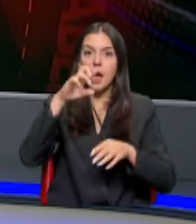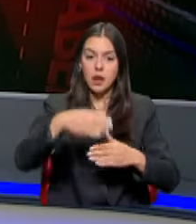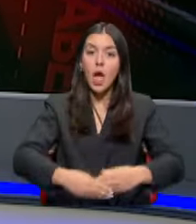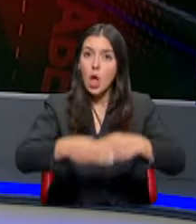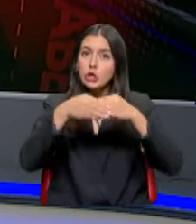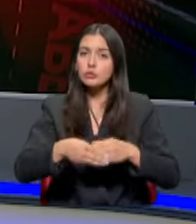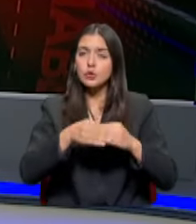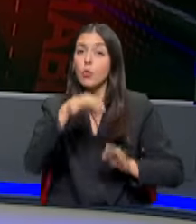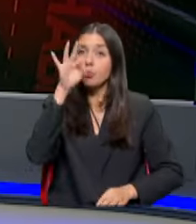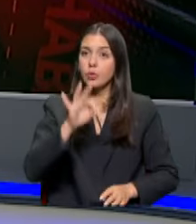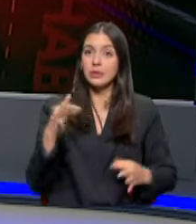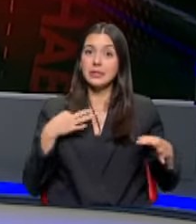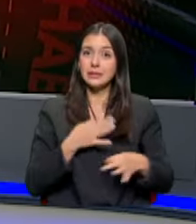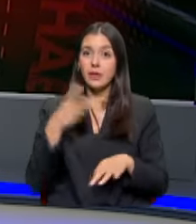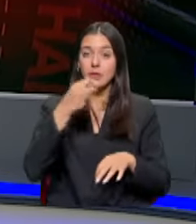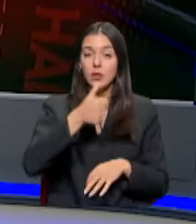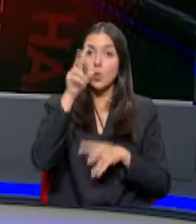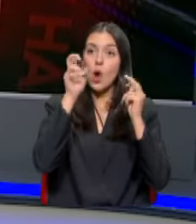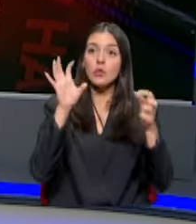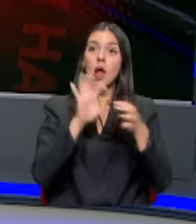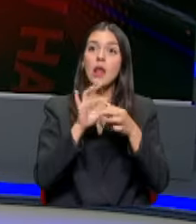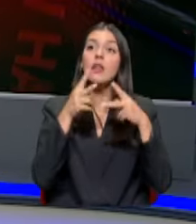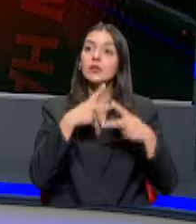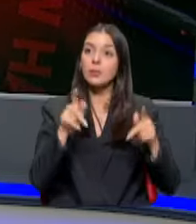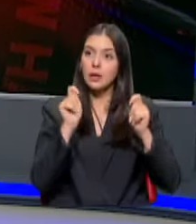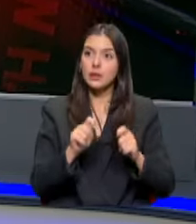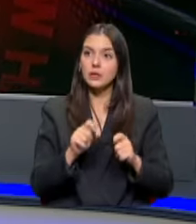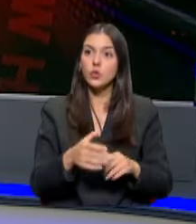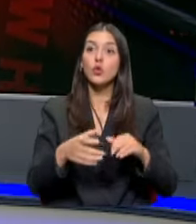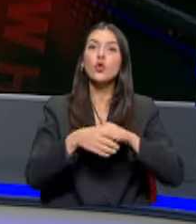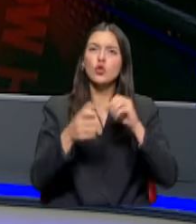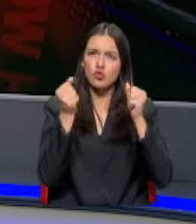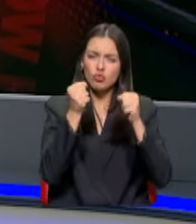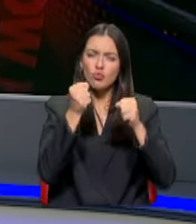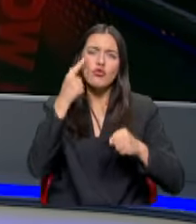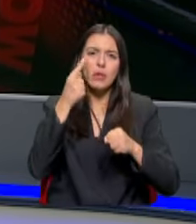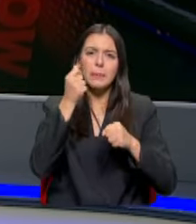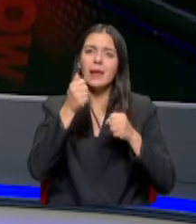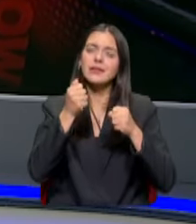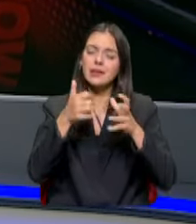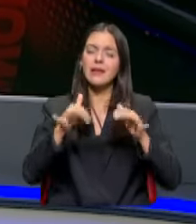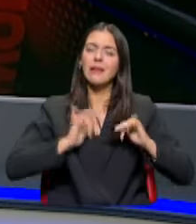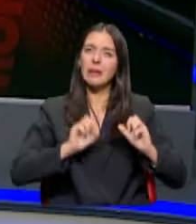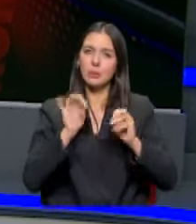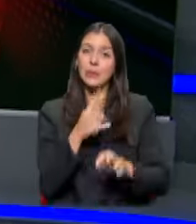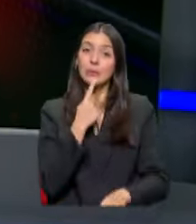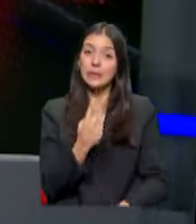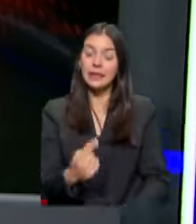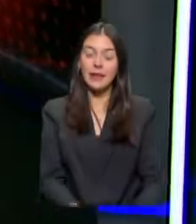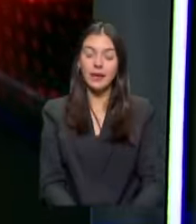sıkmıştı. Bugün Sayın Erdoğan konuya ilişkin açıklama yaptı. Sıkılı yumruklarımızı gevşetiyoruz dediler.